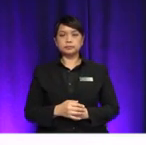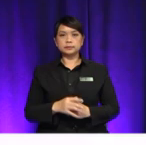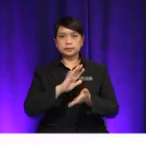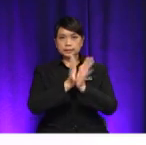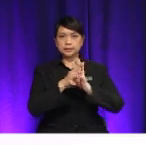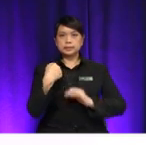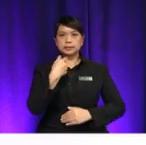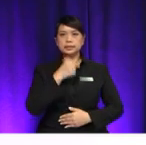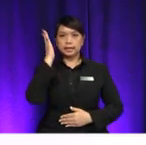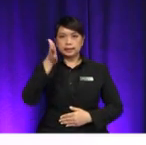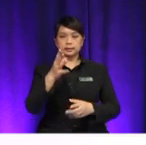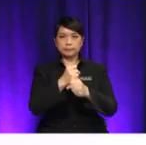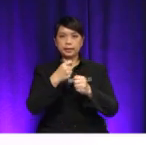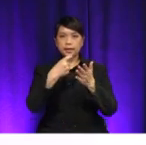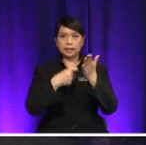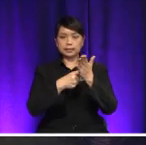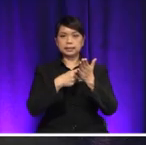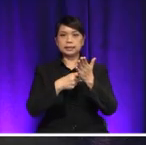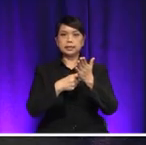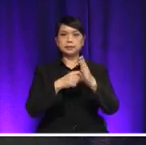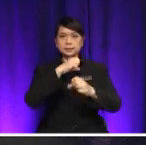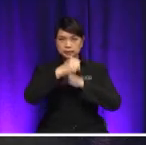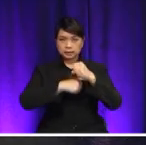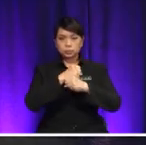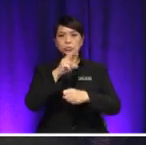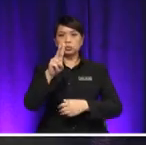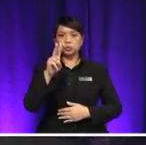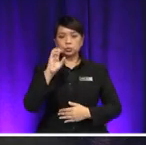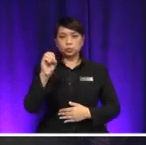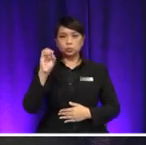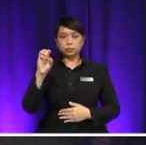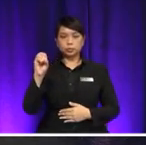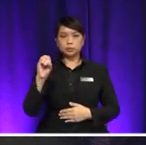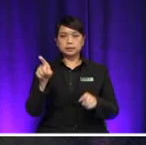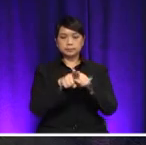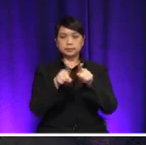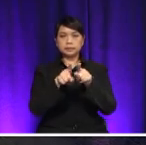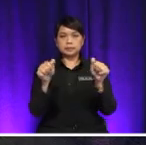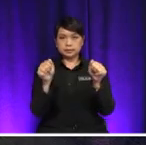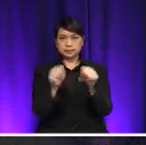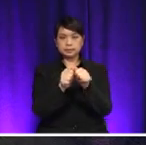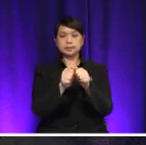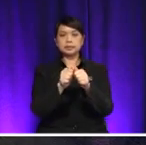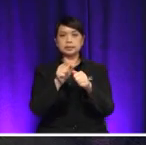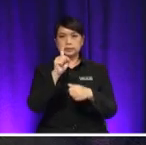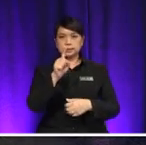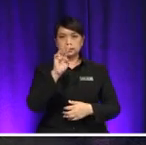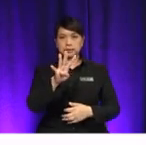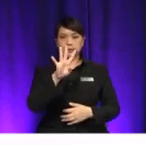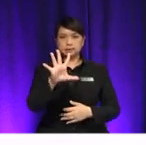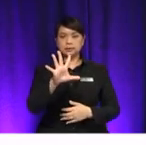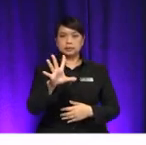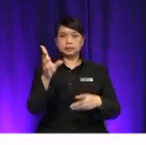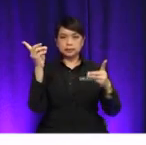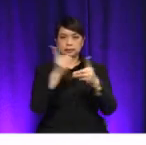akan dapat harga pada tahun 2017 = 145 ah dari dengan harga pada tahun